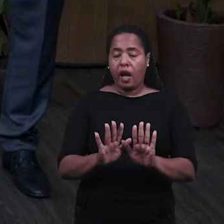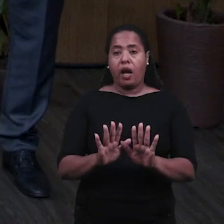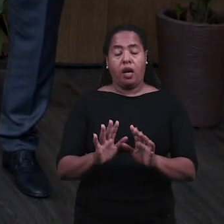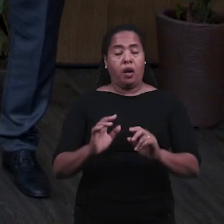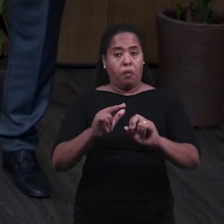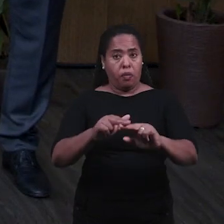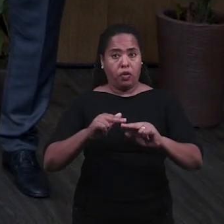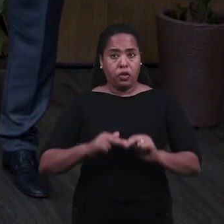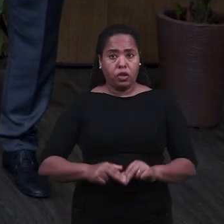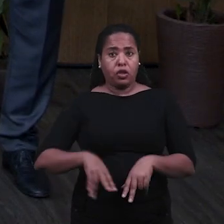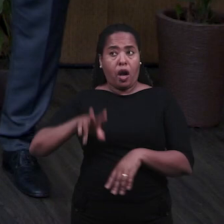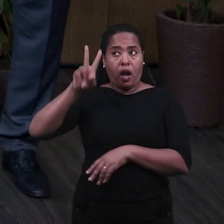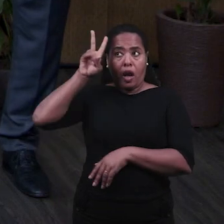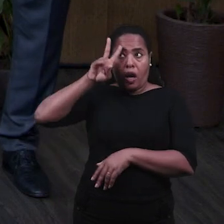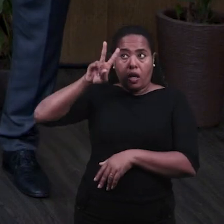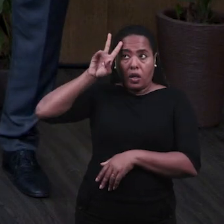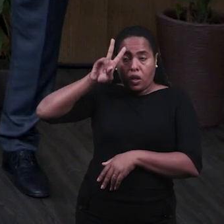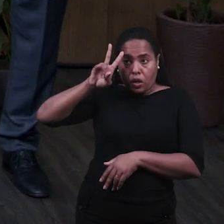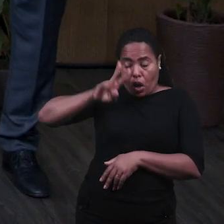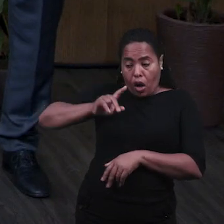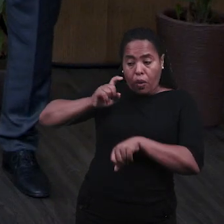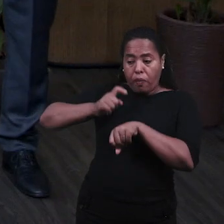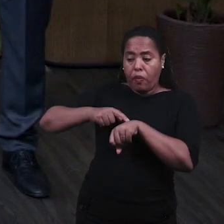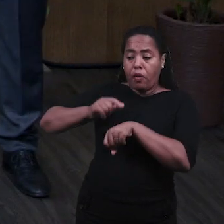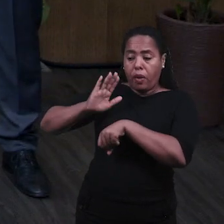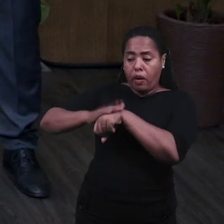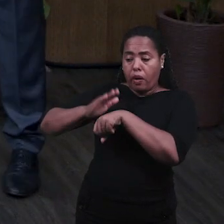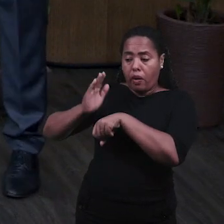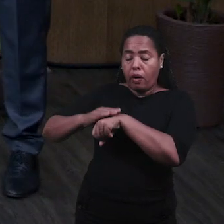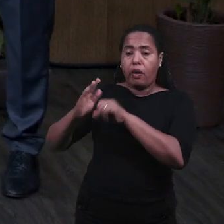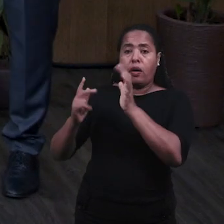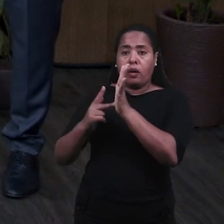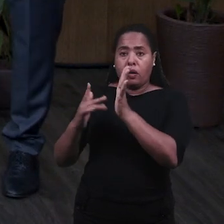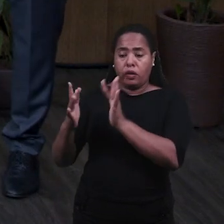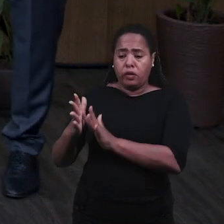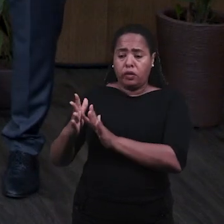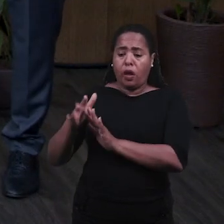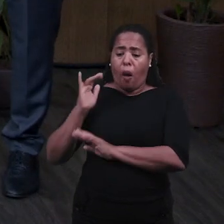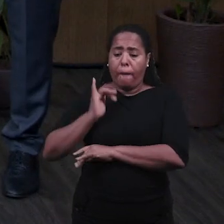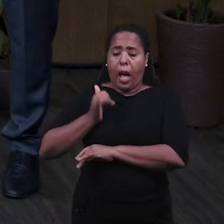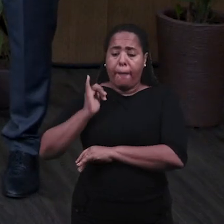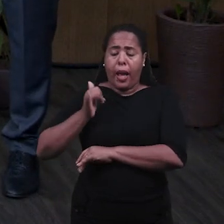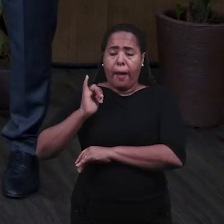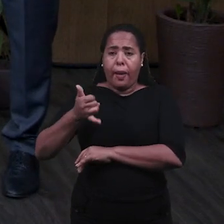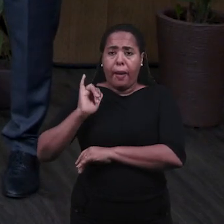fois que l'histoire racontée par le Seigneur Jésus se donne